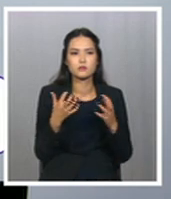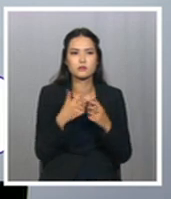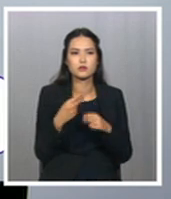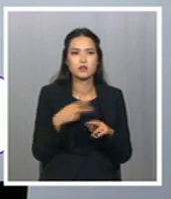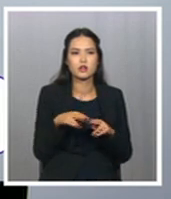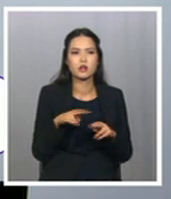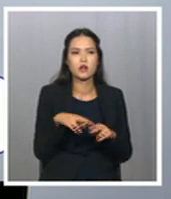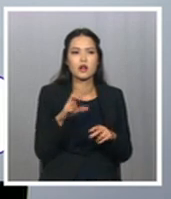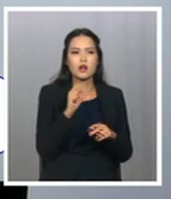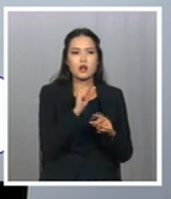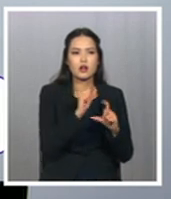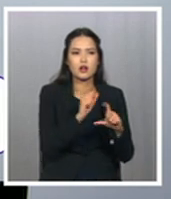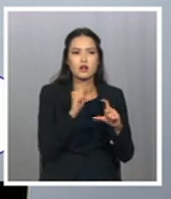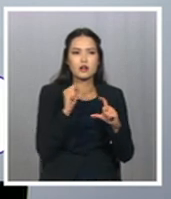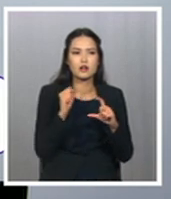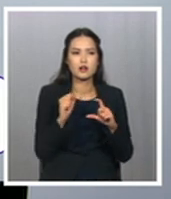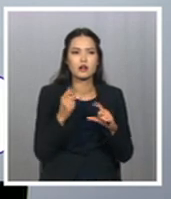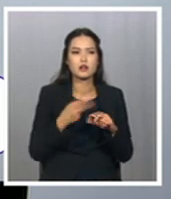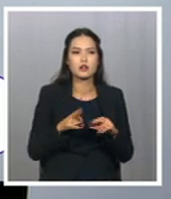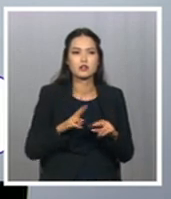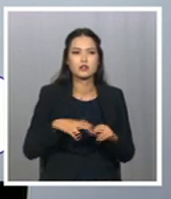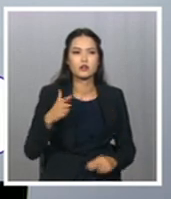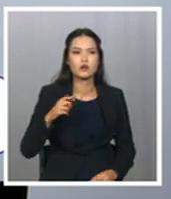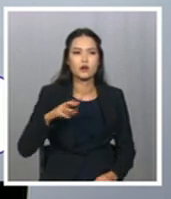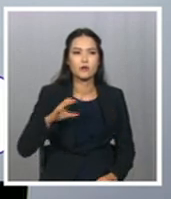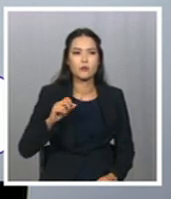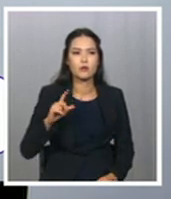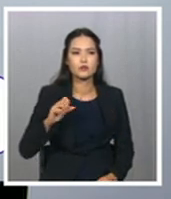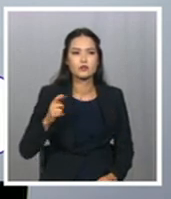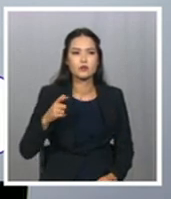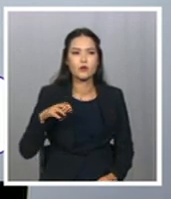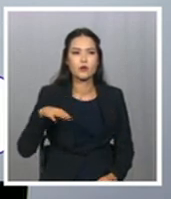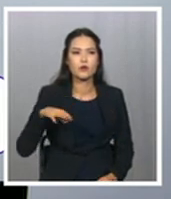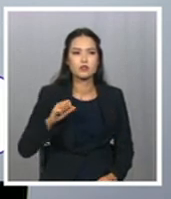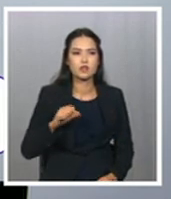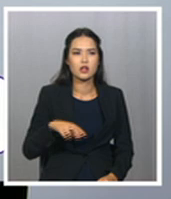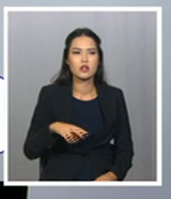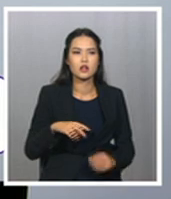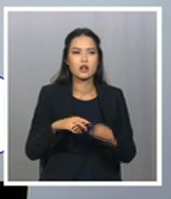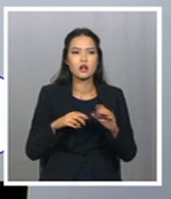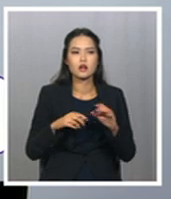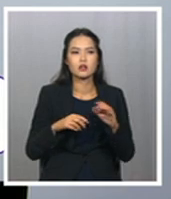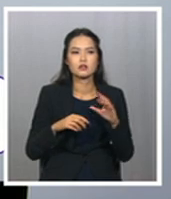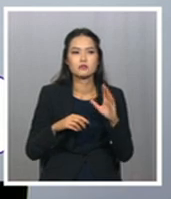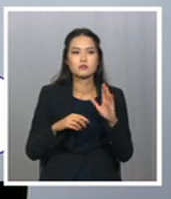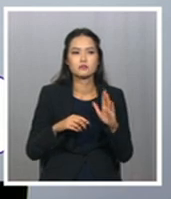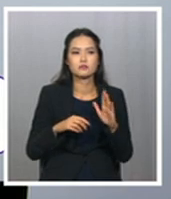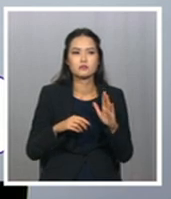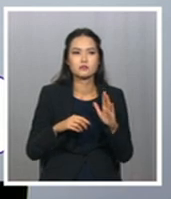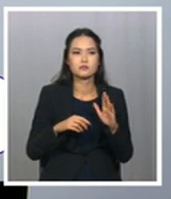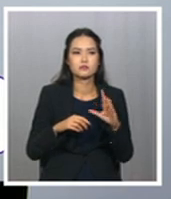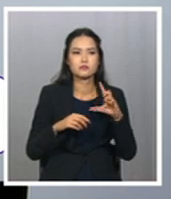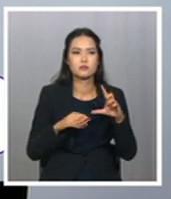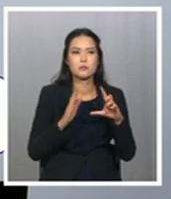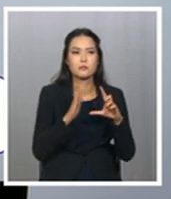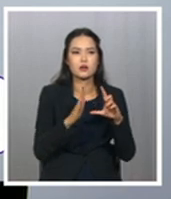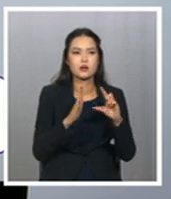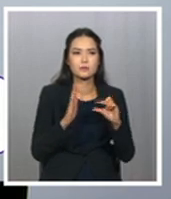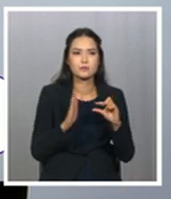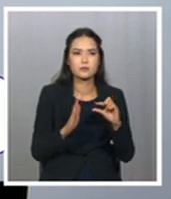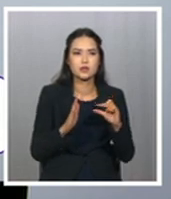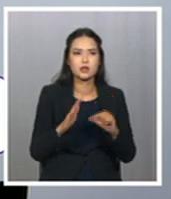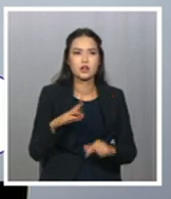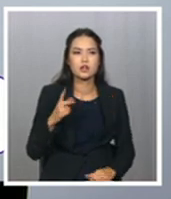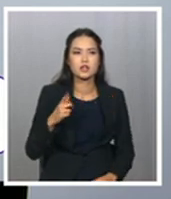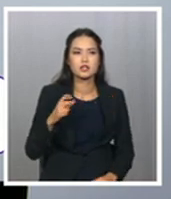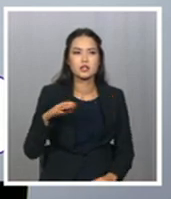Бізде екі үлкен А бірдей болатын болса, демек ол гомозиготалы. Ал бір үлкен әріп немесе кіші әріп берілетін болса,